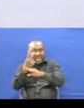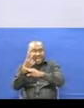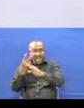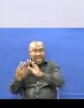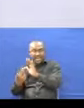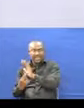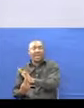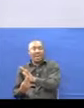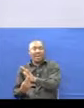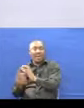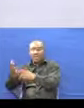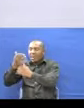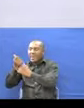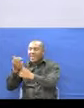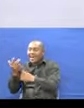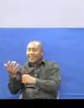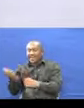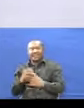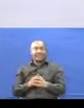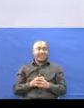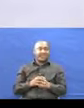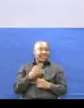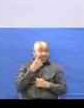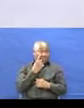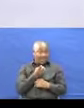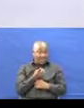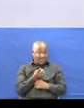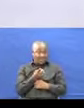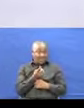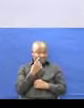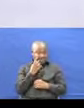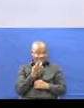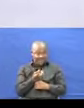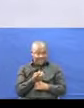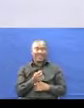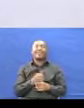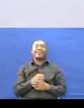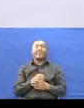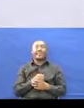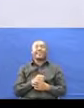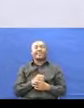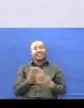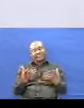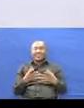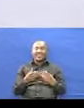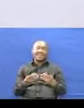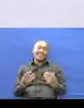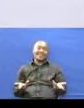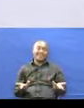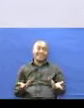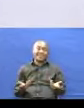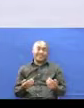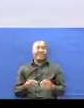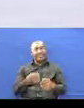hapa, mbili ya saba ambayo imelimwa. Tutapata nini? Sehemu ambayo haijalimwa. Raisi, sasa